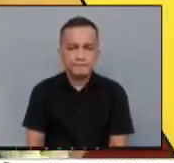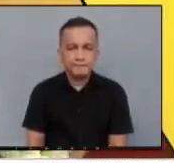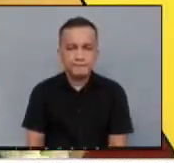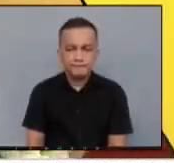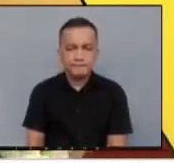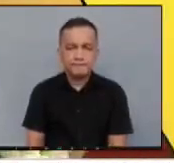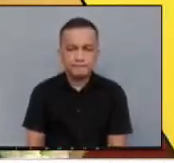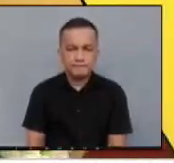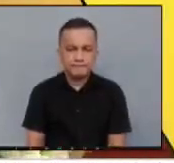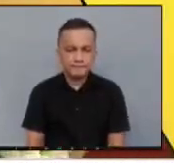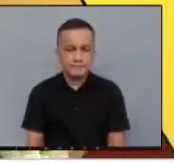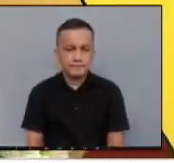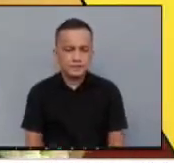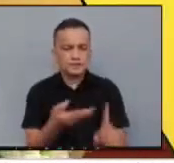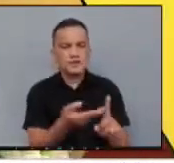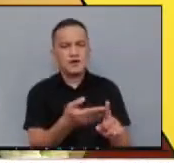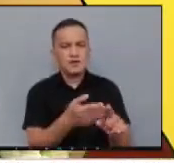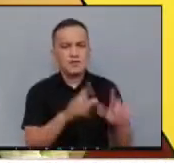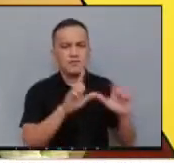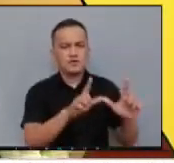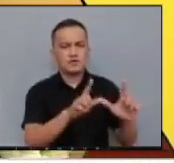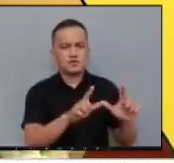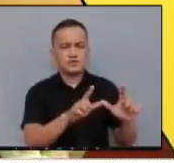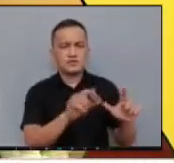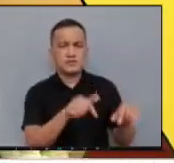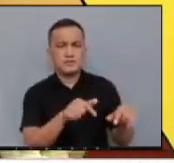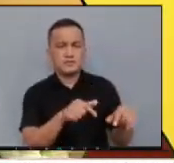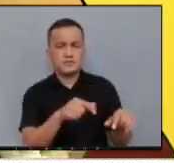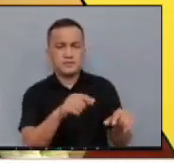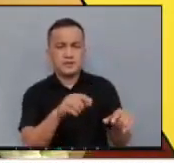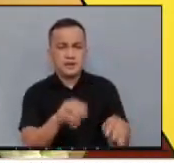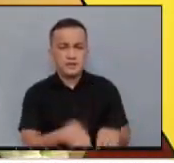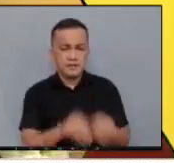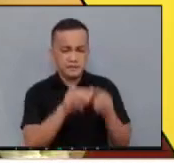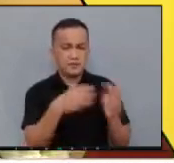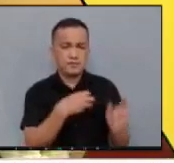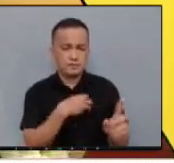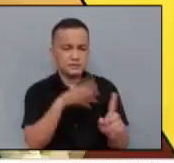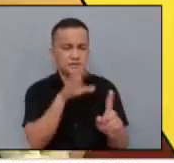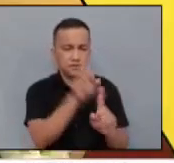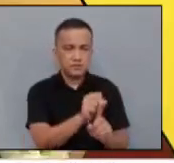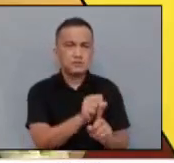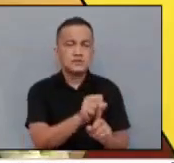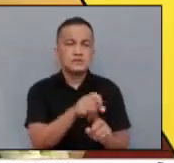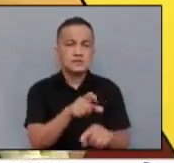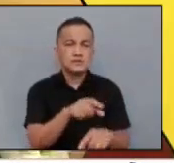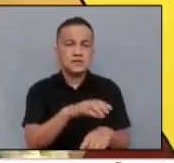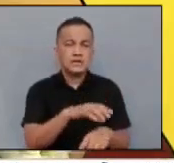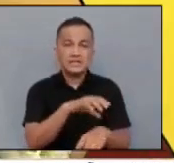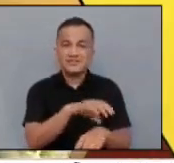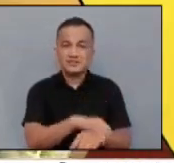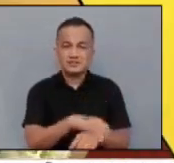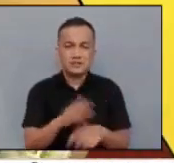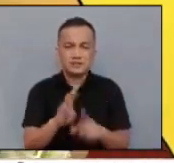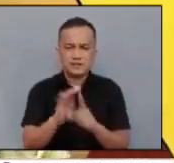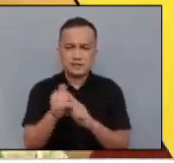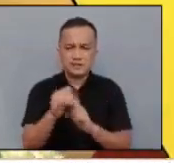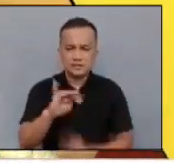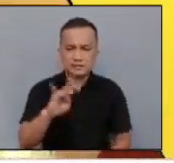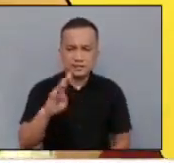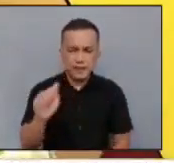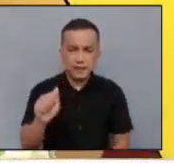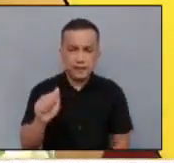Arestadong isa sa most wanted person ng Malabon Police sa manhunt operation na ikinasako sa kahabaan ng Camus Extension sa barangay Ibaba, Malabon